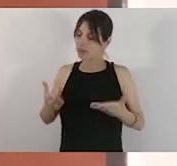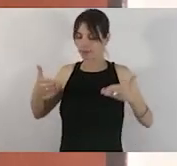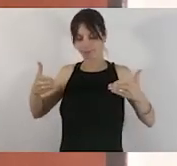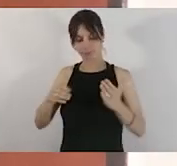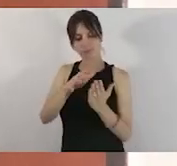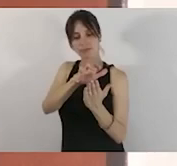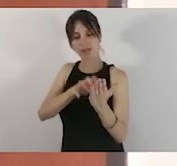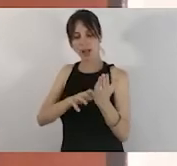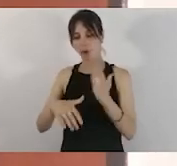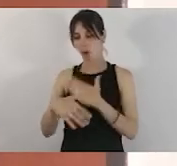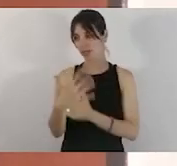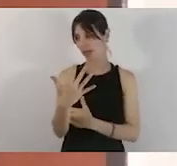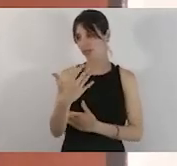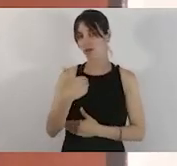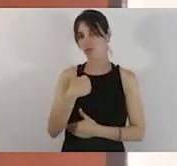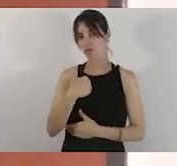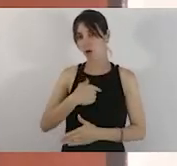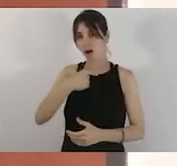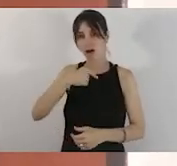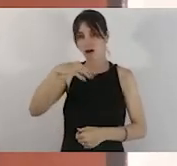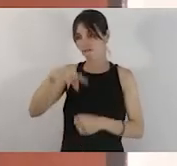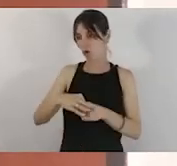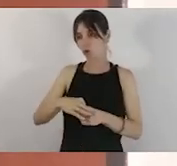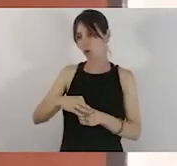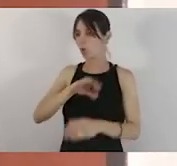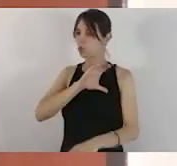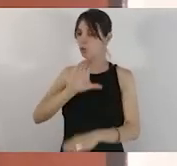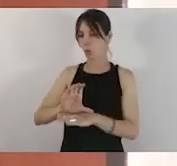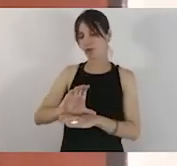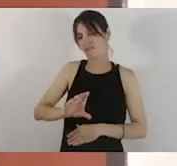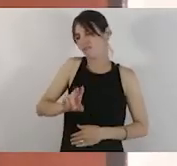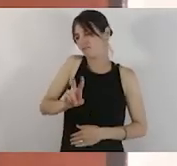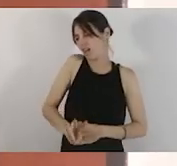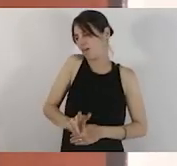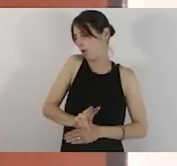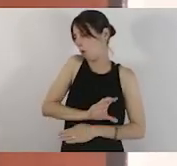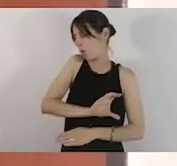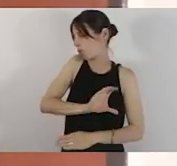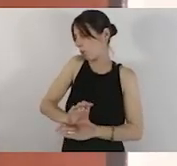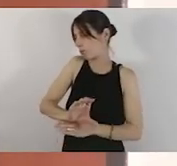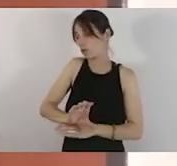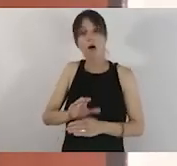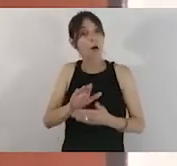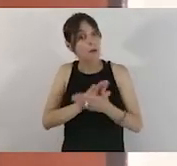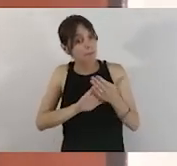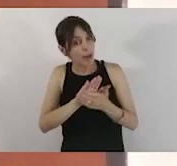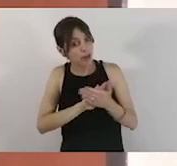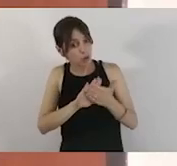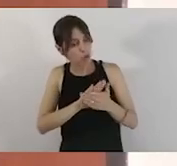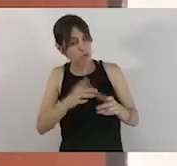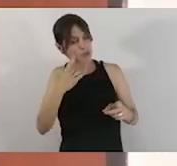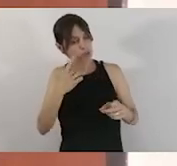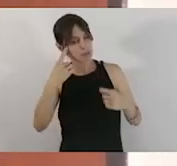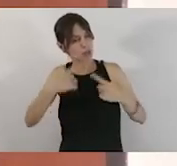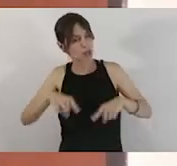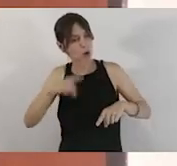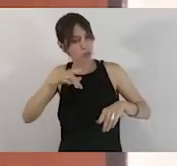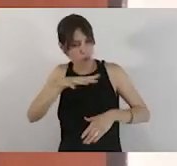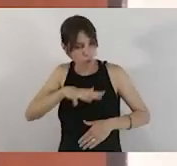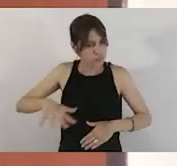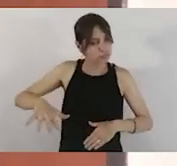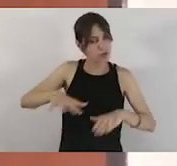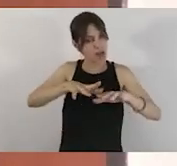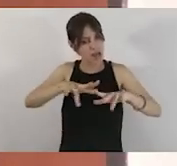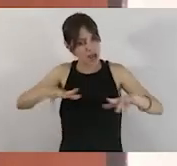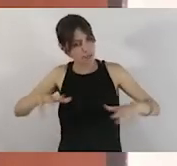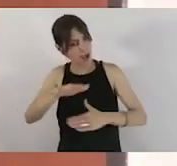15, je voterai contre plus. Voilà. Ah bon, vous n'êtes pas pour protéger les aires marines? Non, je suis pour la... Vous le savez très